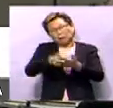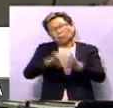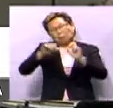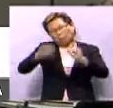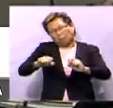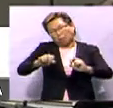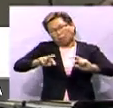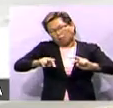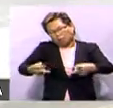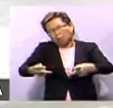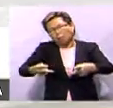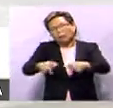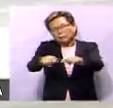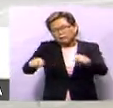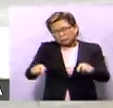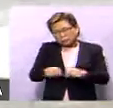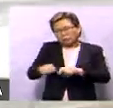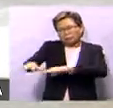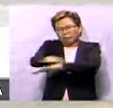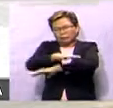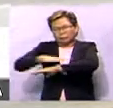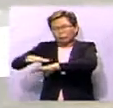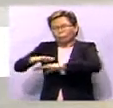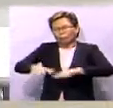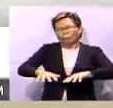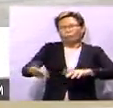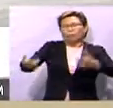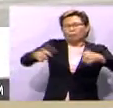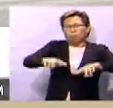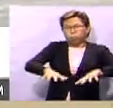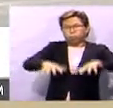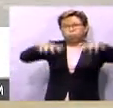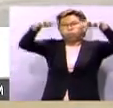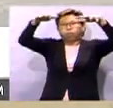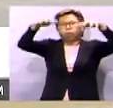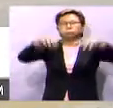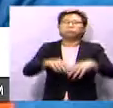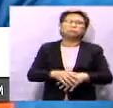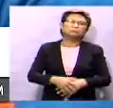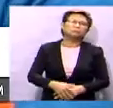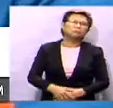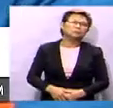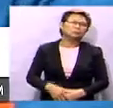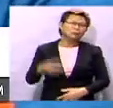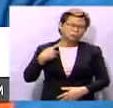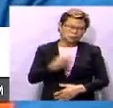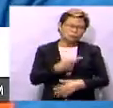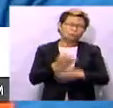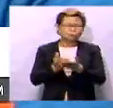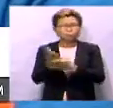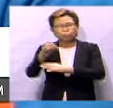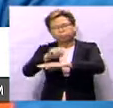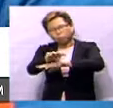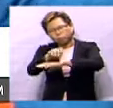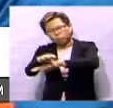boleh mengakibatkan kawasan pesisir pantai dilanda banjir besar. Kita terus menasihati